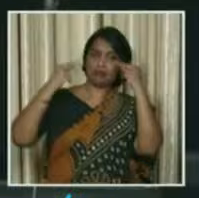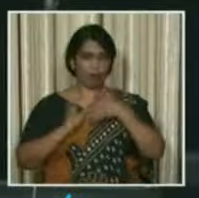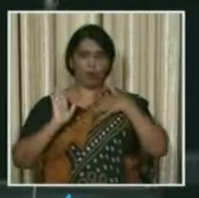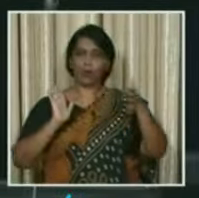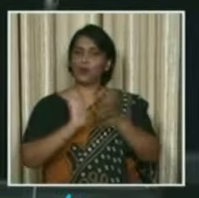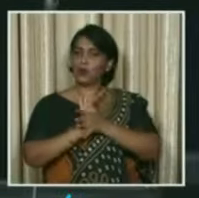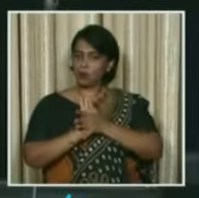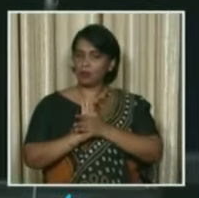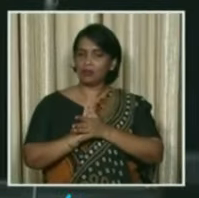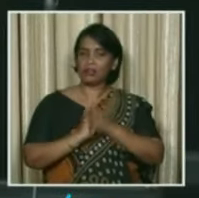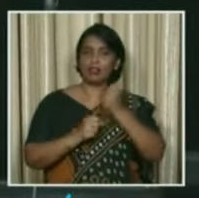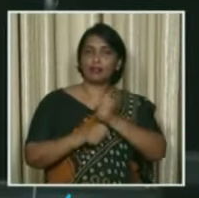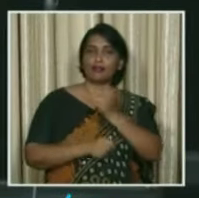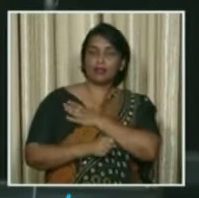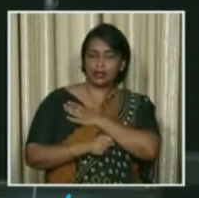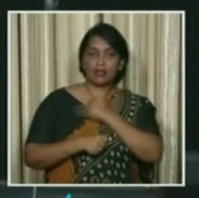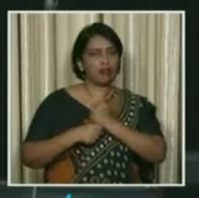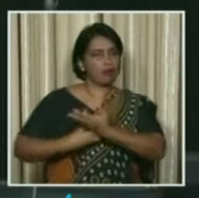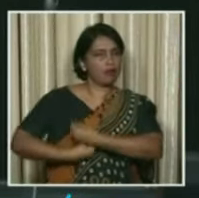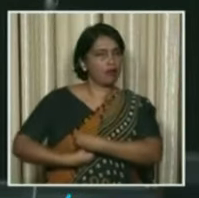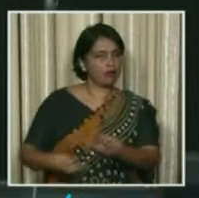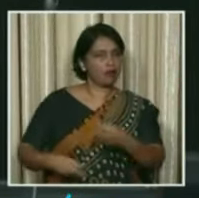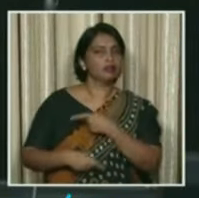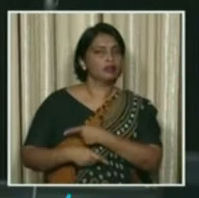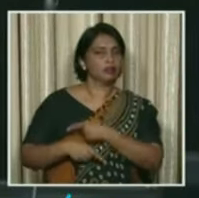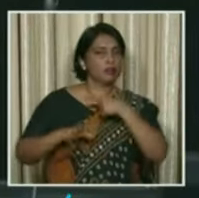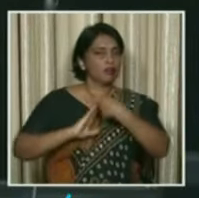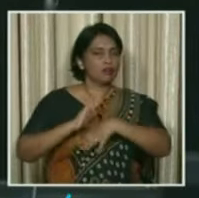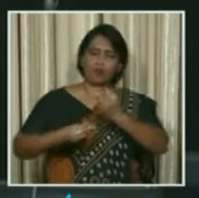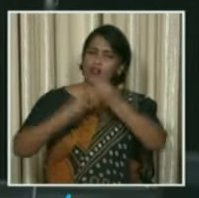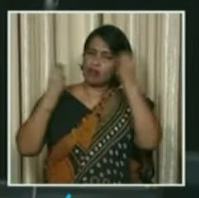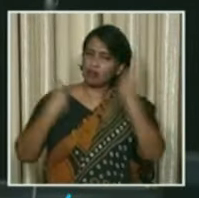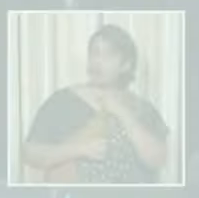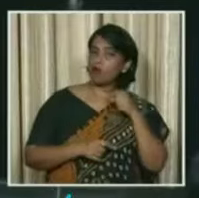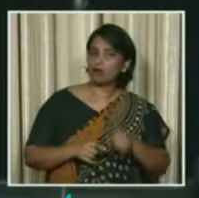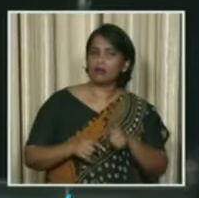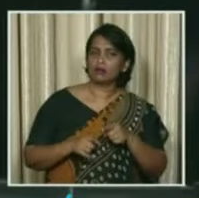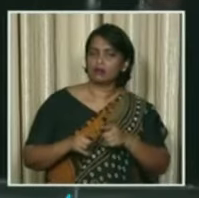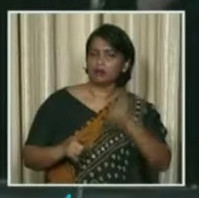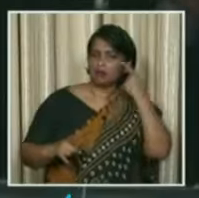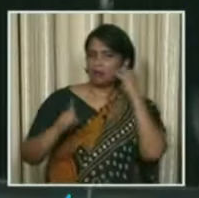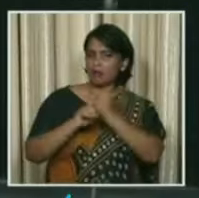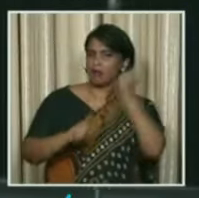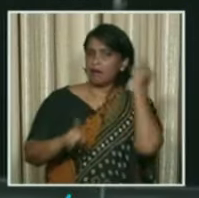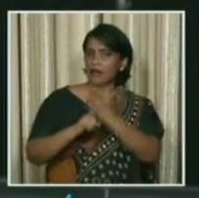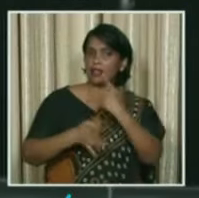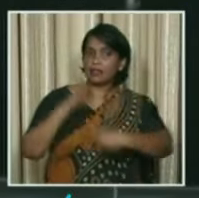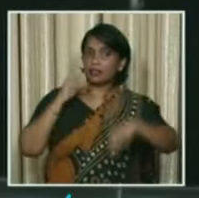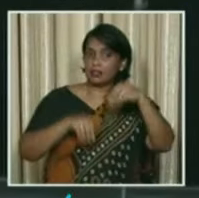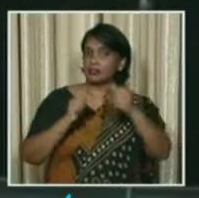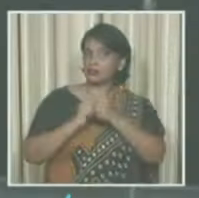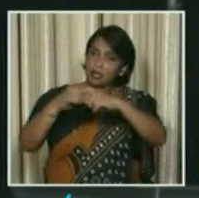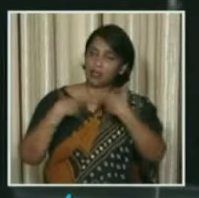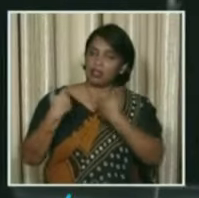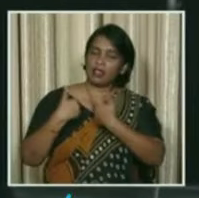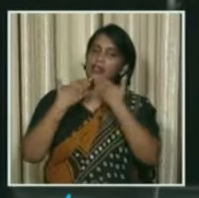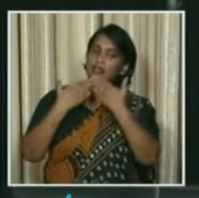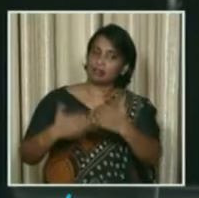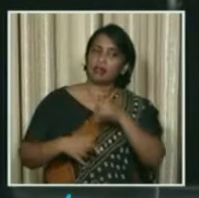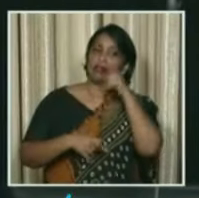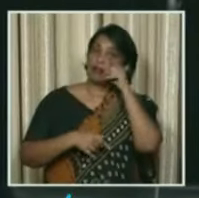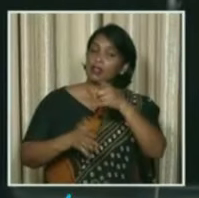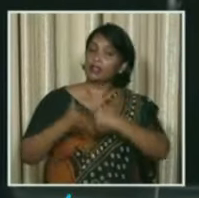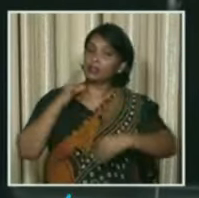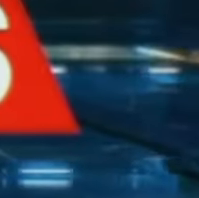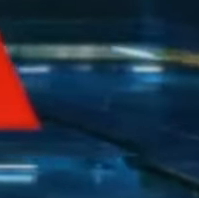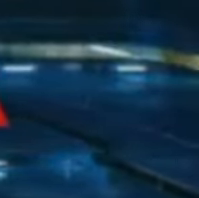පැත්තේ ඉඳලා ඕඩා මේ රාජපක්ෂ ආණ්ඩුව විනාශ කරලා මේ රට විනාශ කරන්න හවුල් වෙච්ච එක්කෙනෙක් මෙතන නිකන් දේශපාලන කටියක් දාන්න ලැජ් වෙන්න එපා පුරාජ